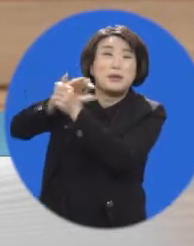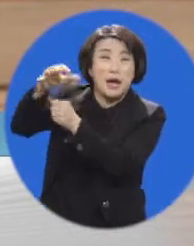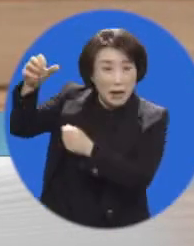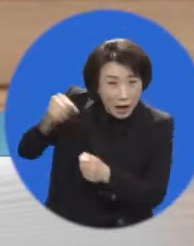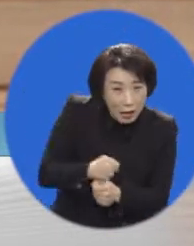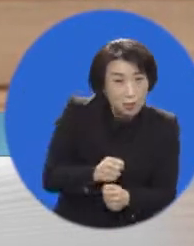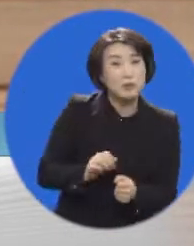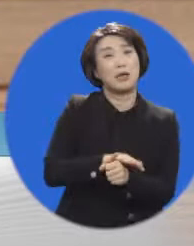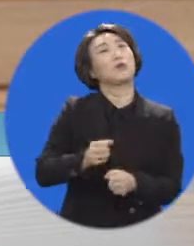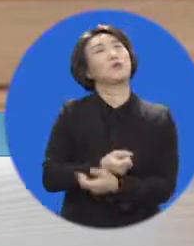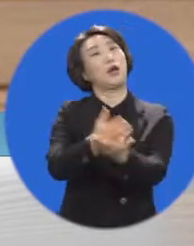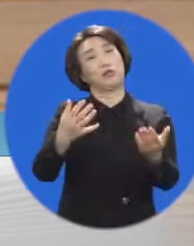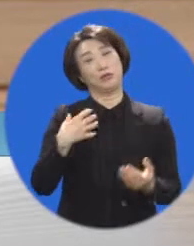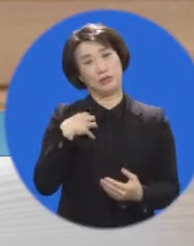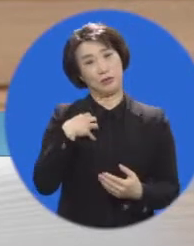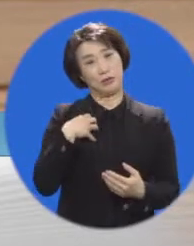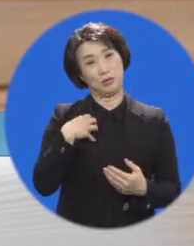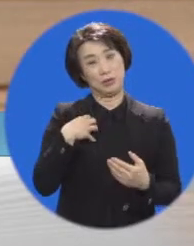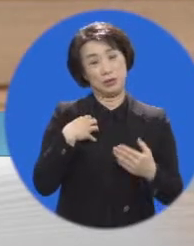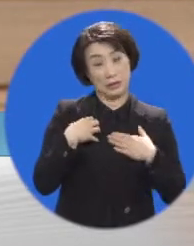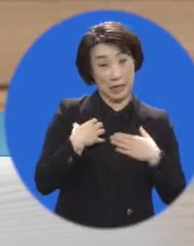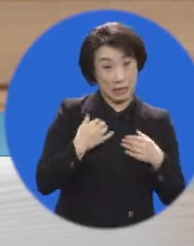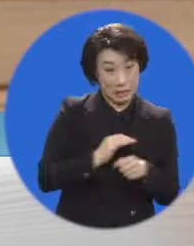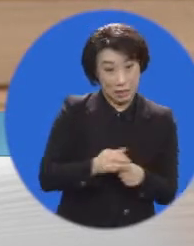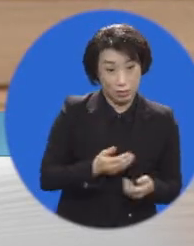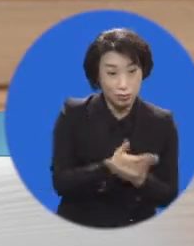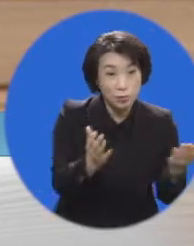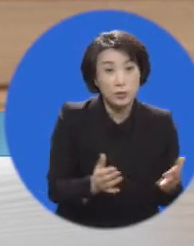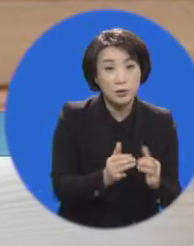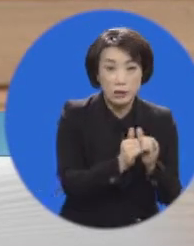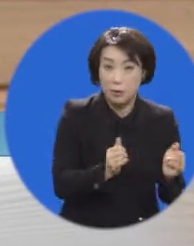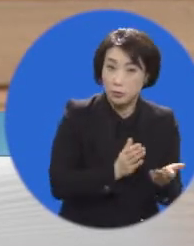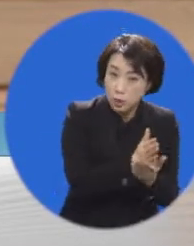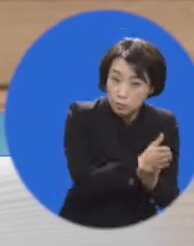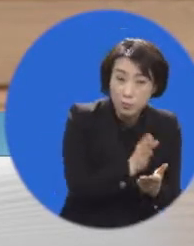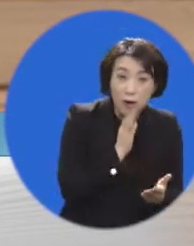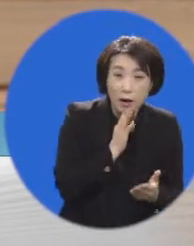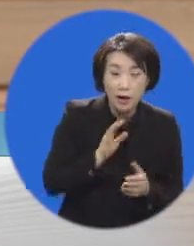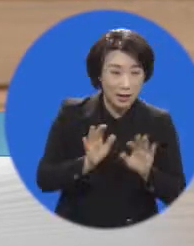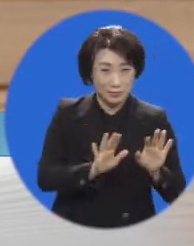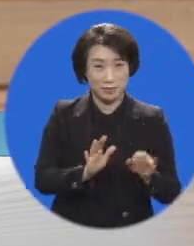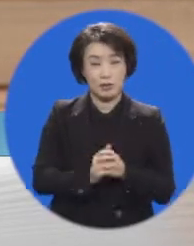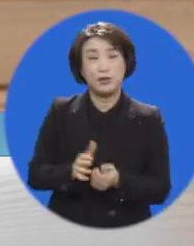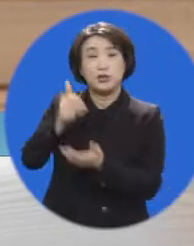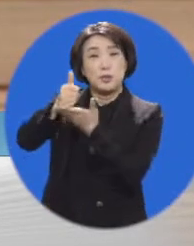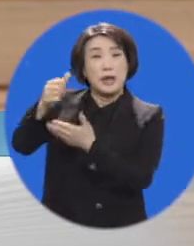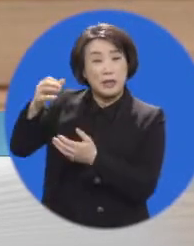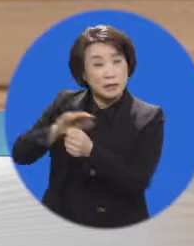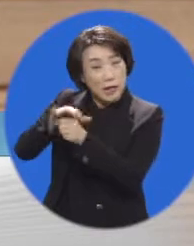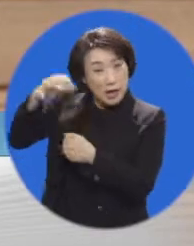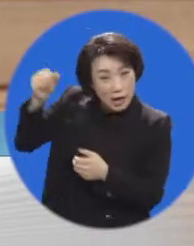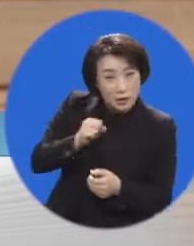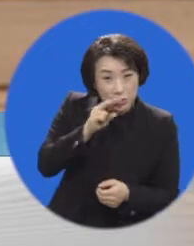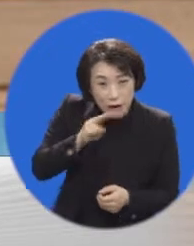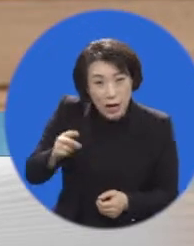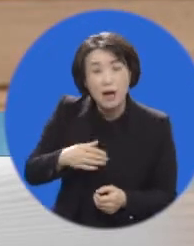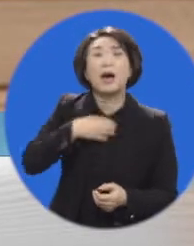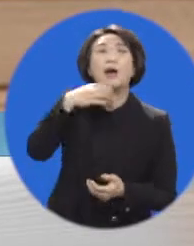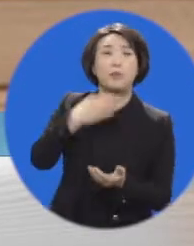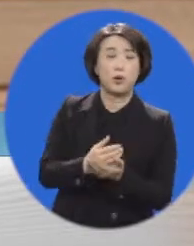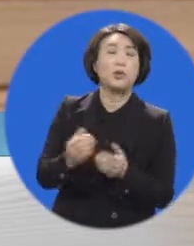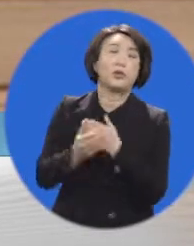되니까. 내 것까지만 인본주의요. 주님 것을 가져야 감동적이요, 경험적이요,